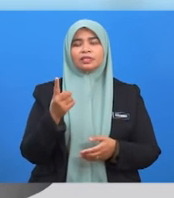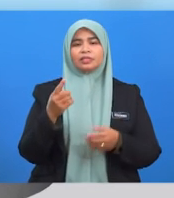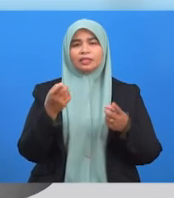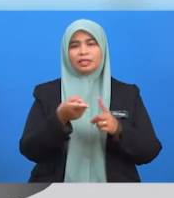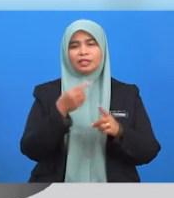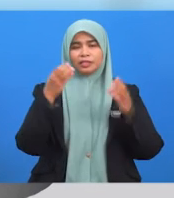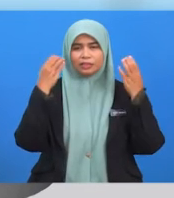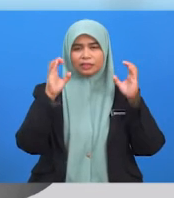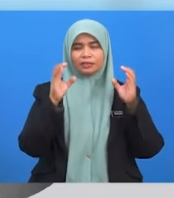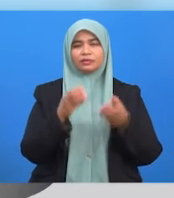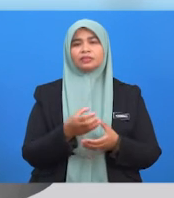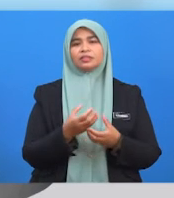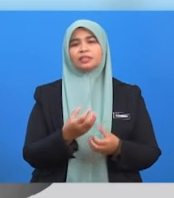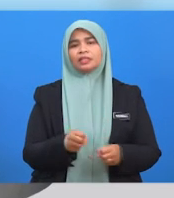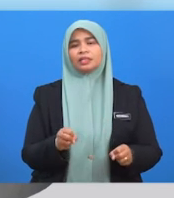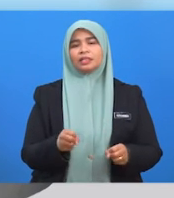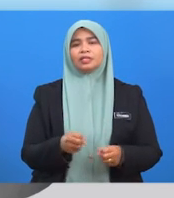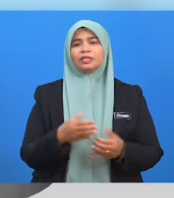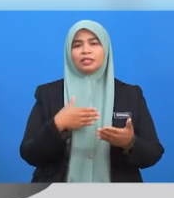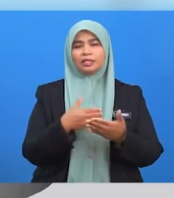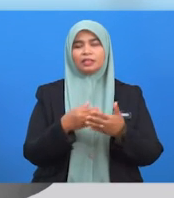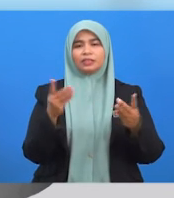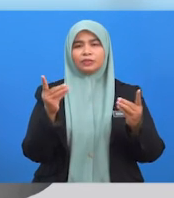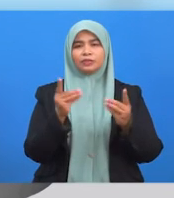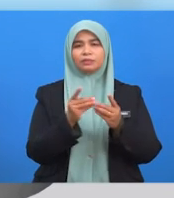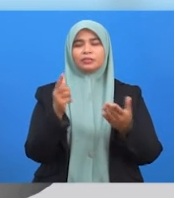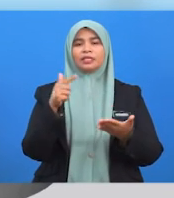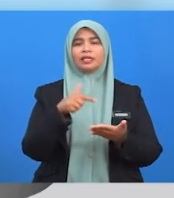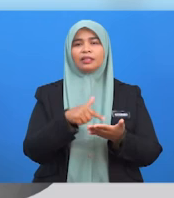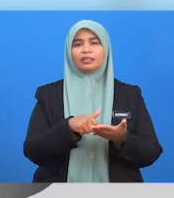Cikgu Zuhaida. Sekian, sehingga kita